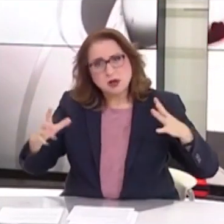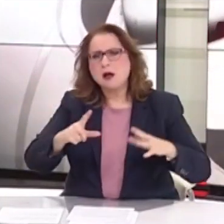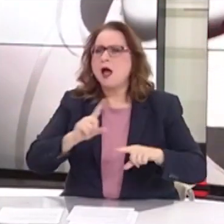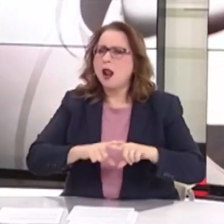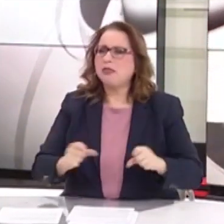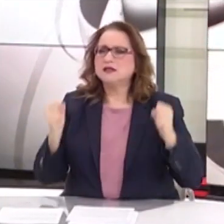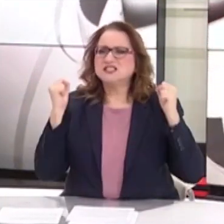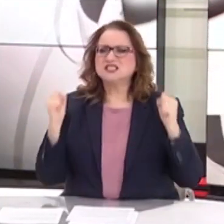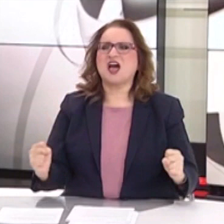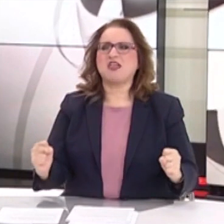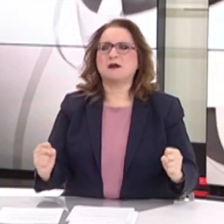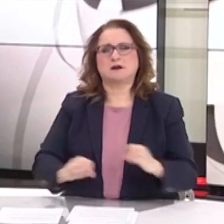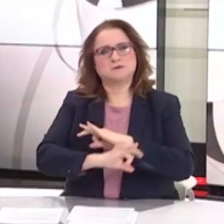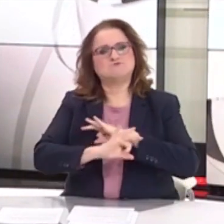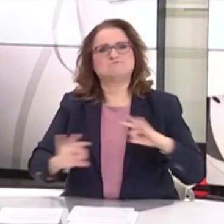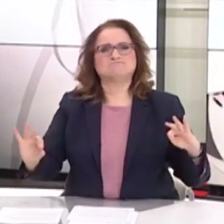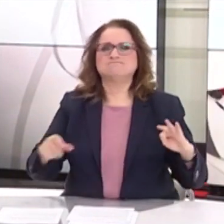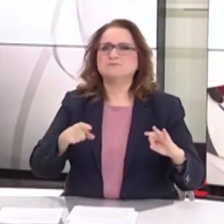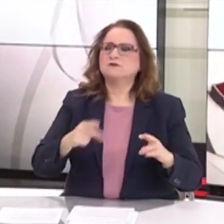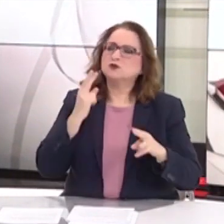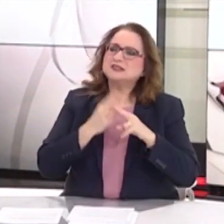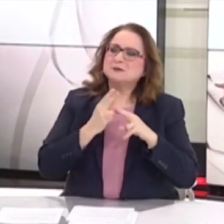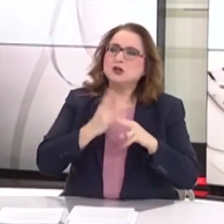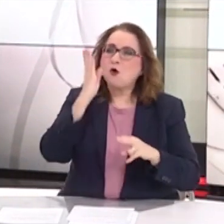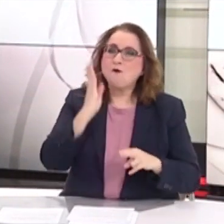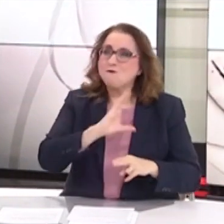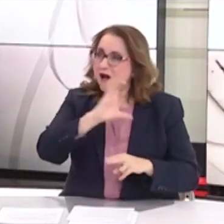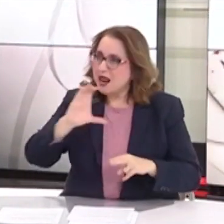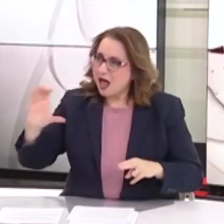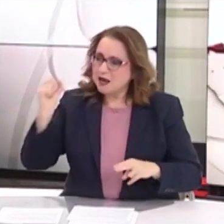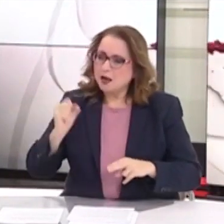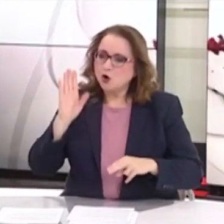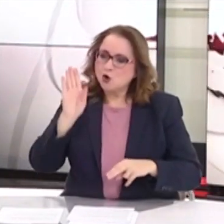συνεργασίας στα Βαλκάνια και στη Νότιο-Ανατολική Μεσόγειο.